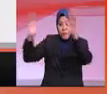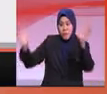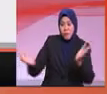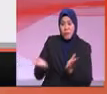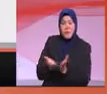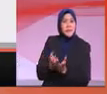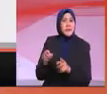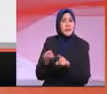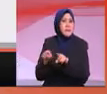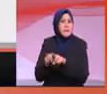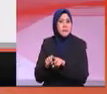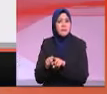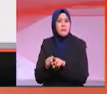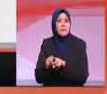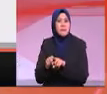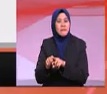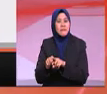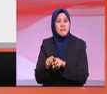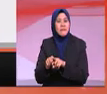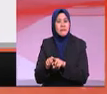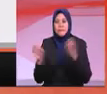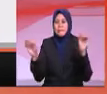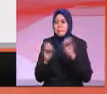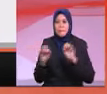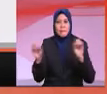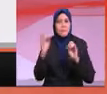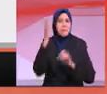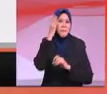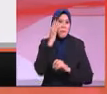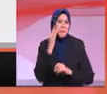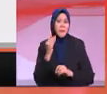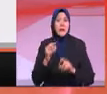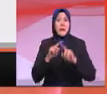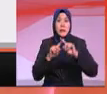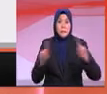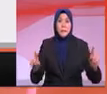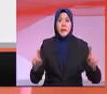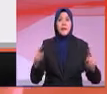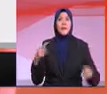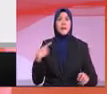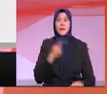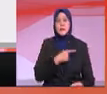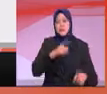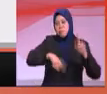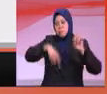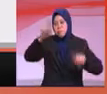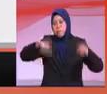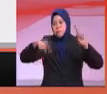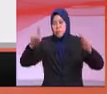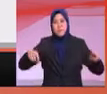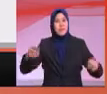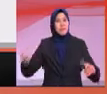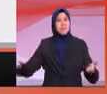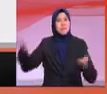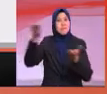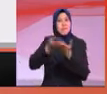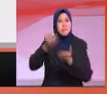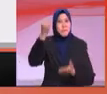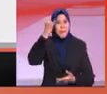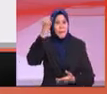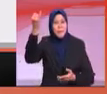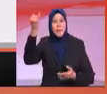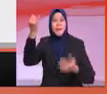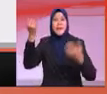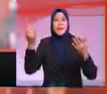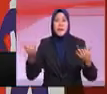ini mungkin tak ada orang ada pengalaman. Jadi kita ada pelbagai perbezaan pendapat. Tapi apa yang